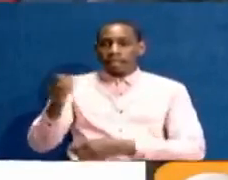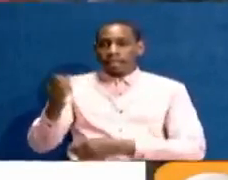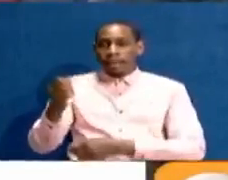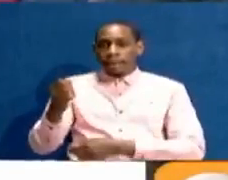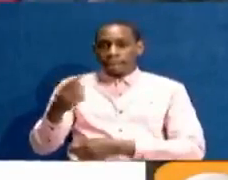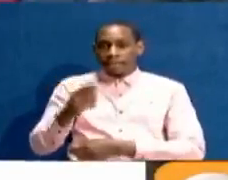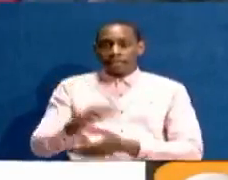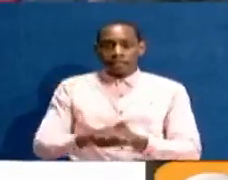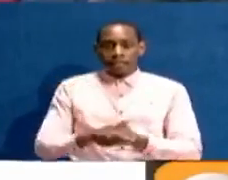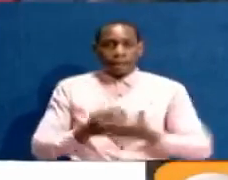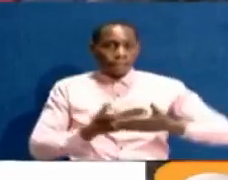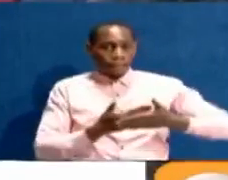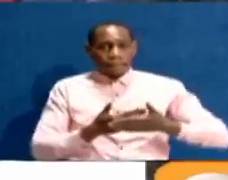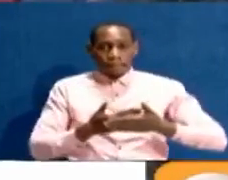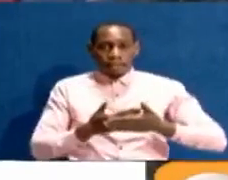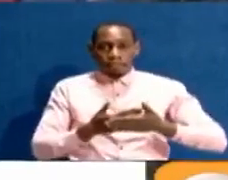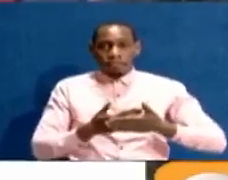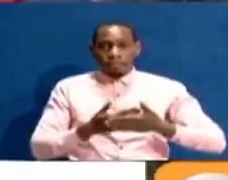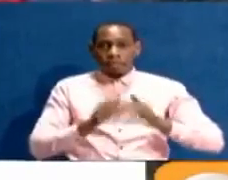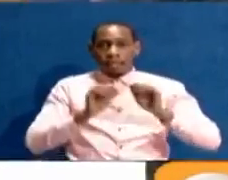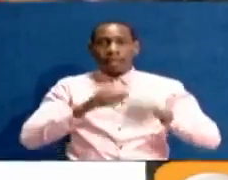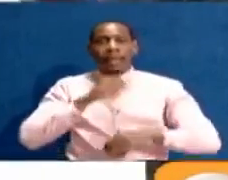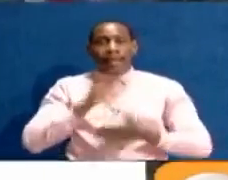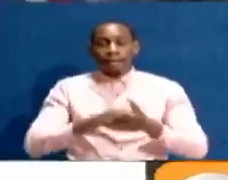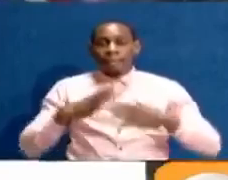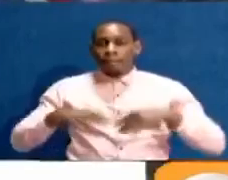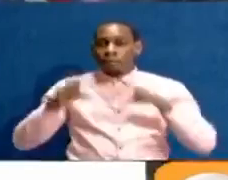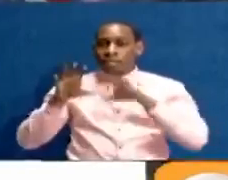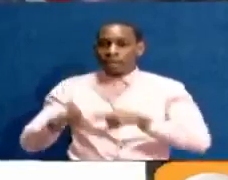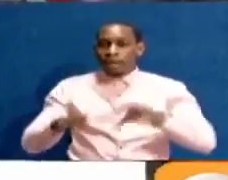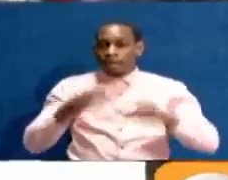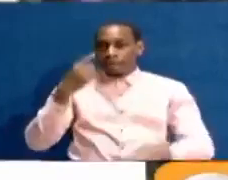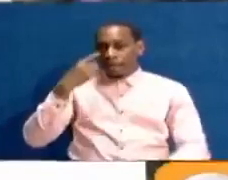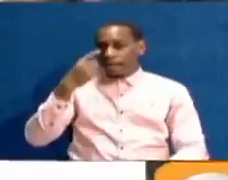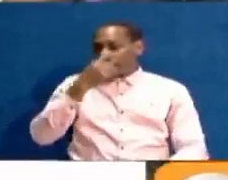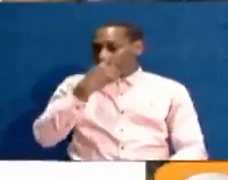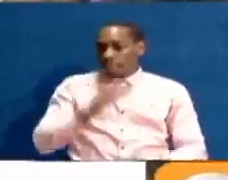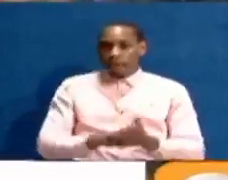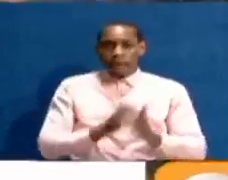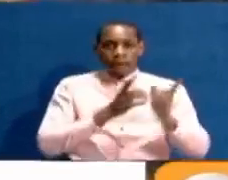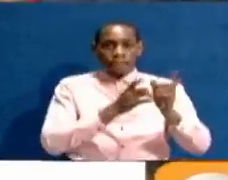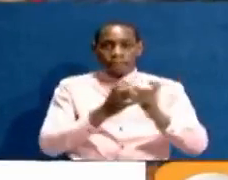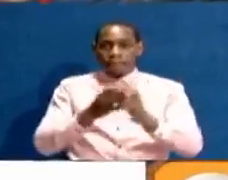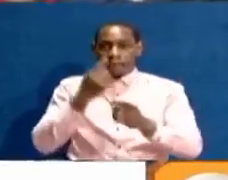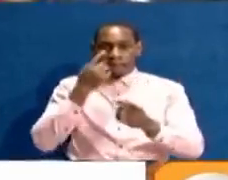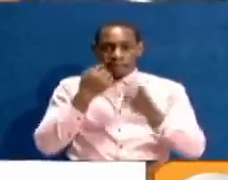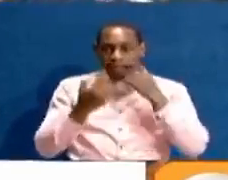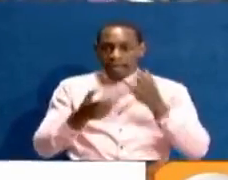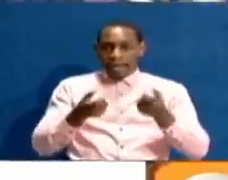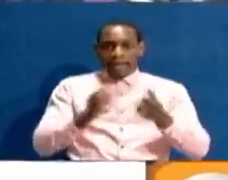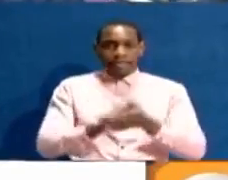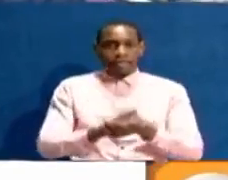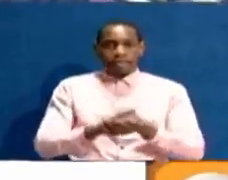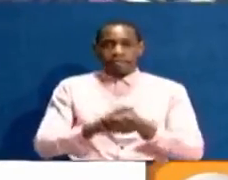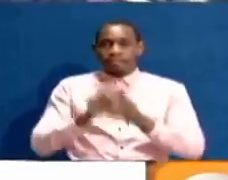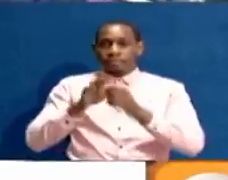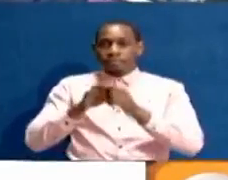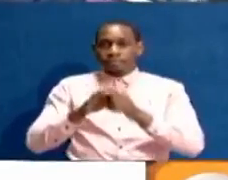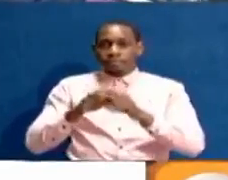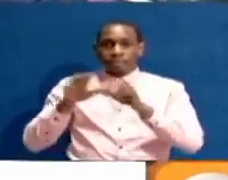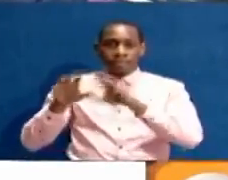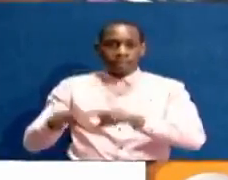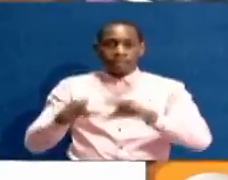mtoto hapa karibu akufe jana. Watu wanatabika macho kila kitu tia gas walikuwa wanatumia wanaumiza watu. Na kuna kitu yenye